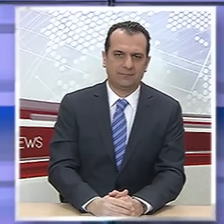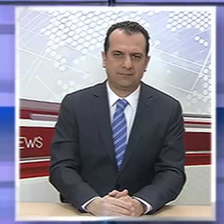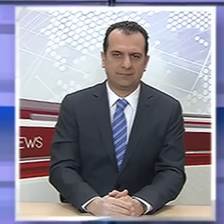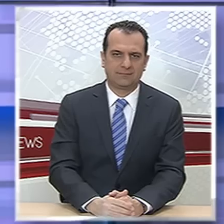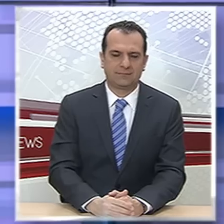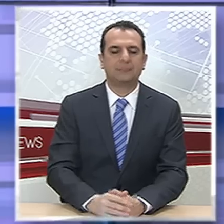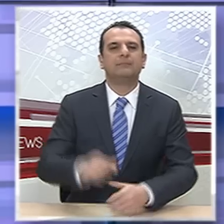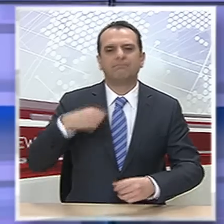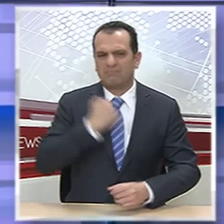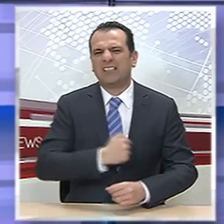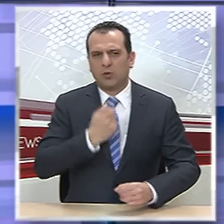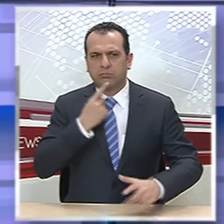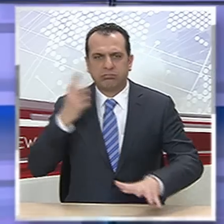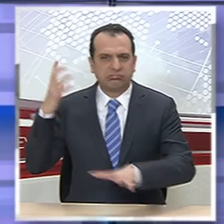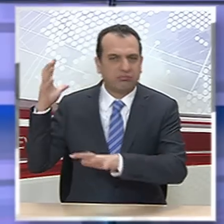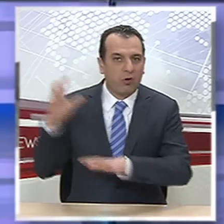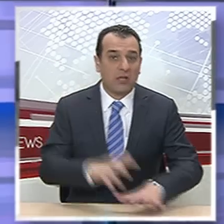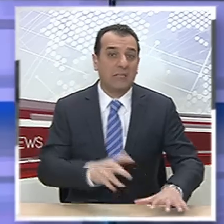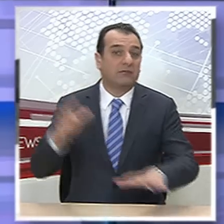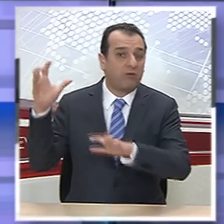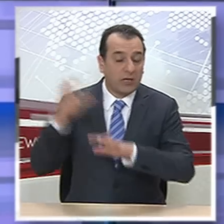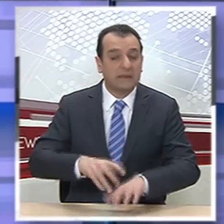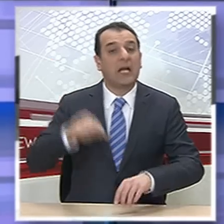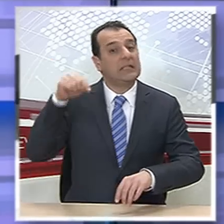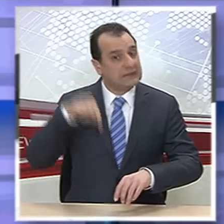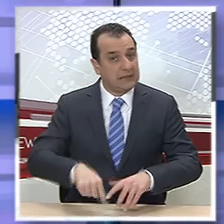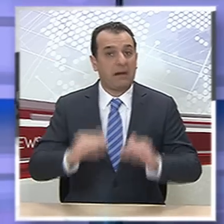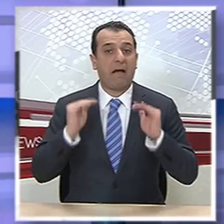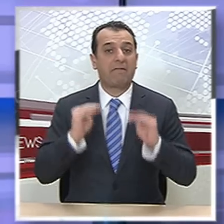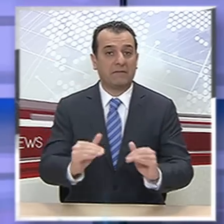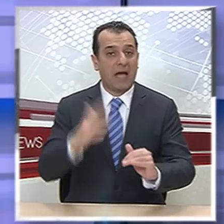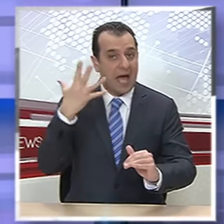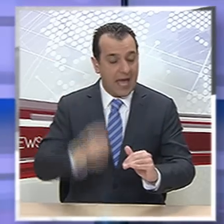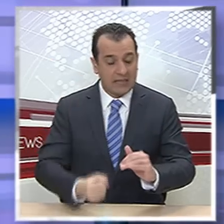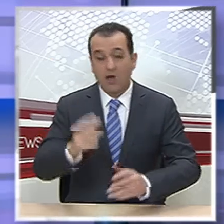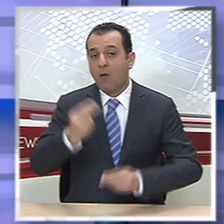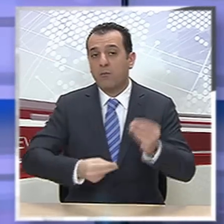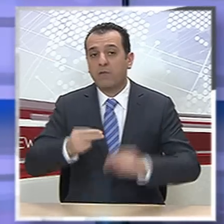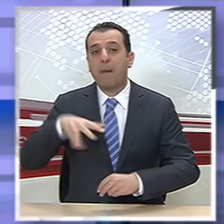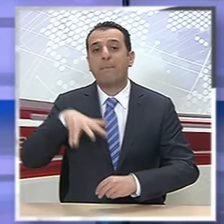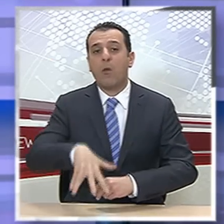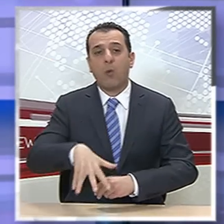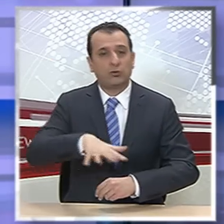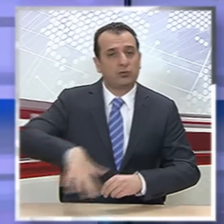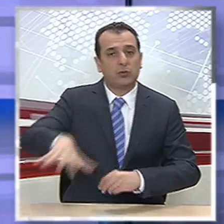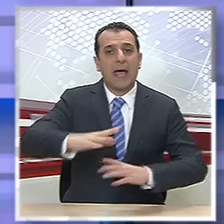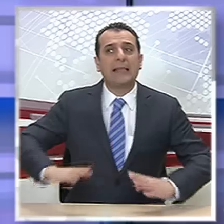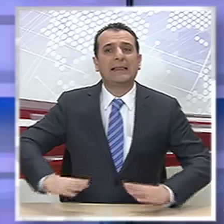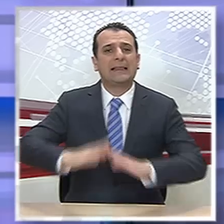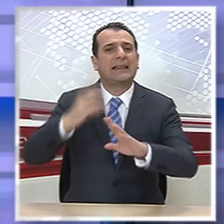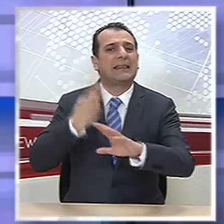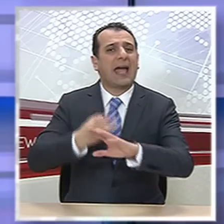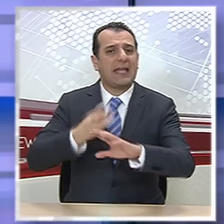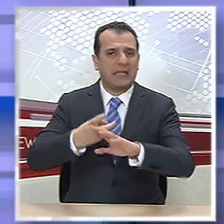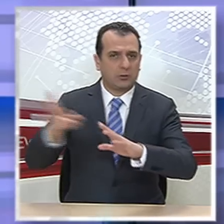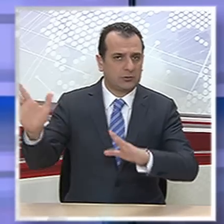Οι βροχές και οι καταιγίδες συνεχίζουν και σήμερα να πρωταγωνιστούν στον μετεωρολογικό χάρτη της χώρας. Στον Ταΐγετο, οι κάτοικοι προσπαθούν να γιατρέψουν τις πληγές τους